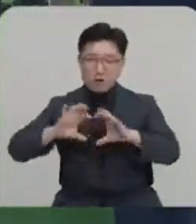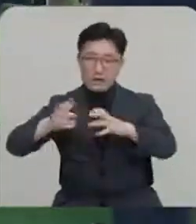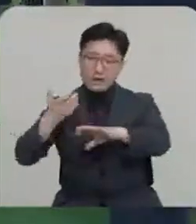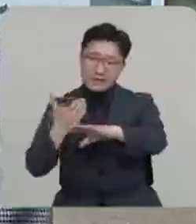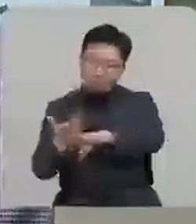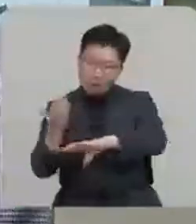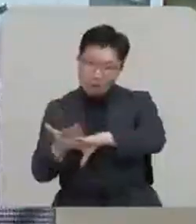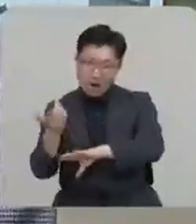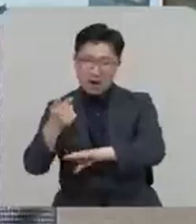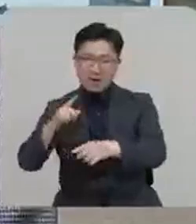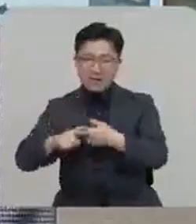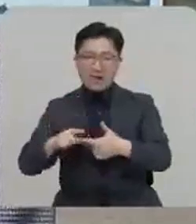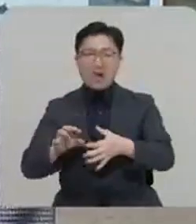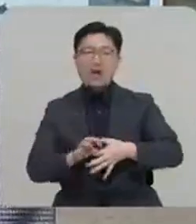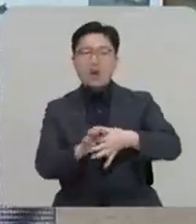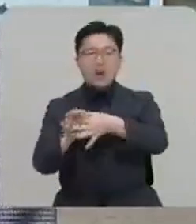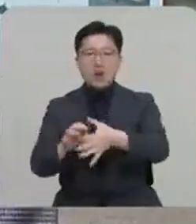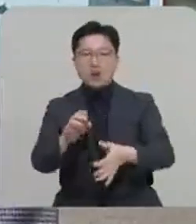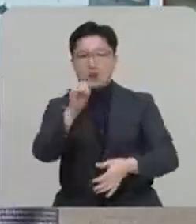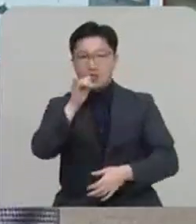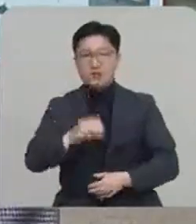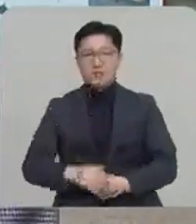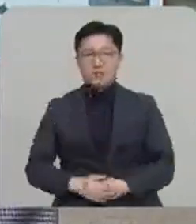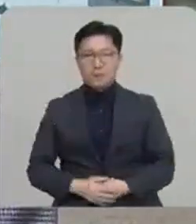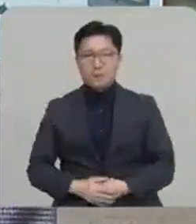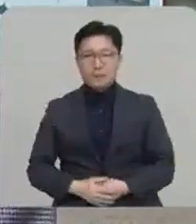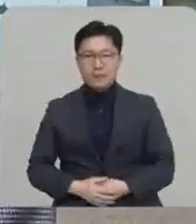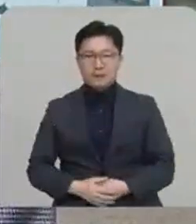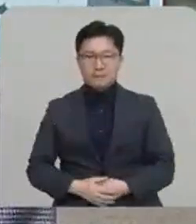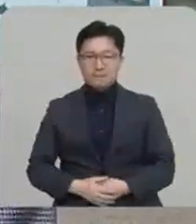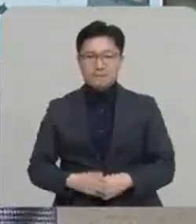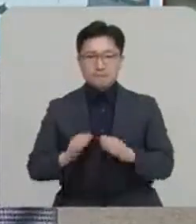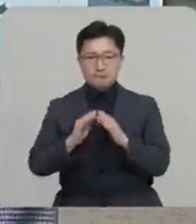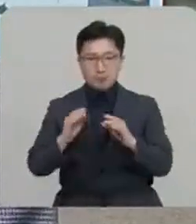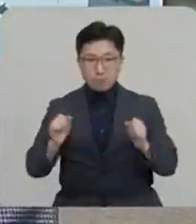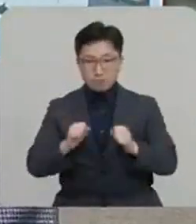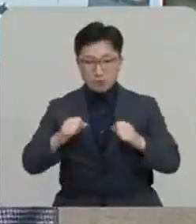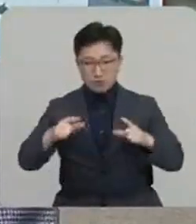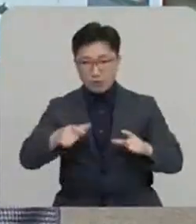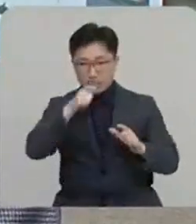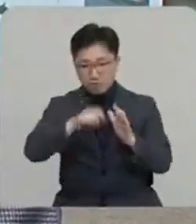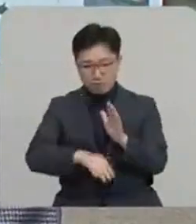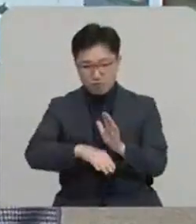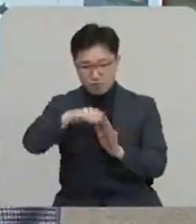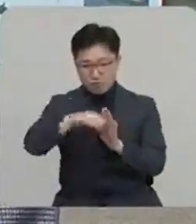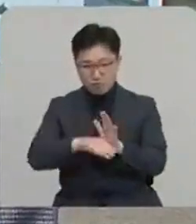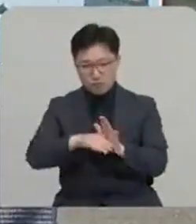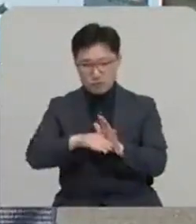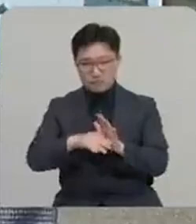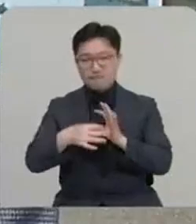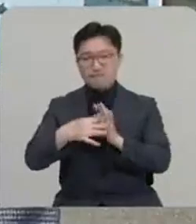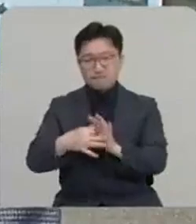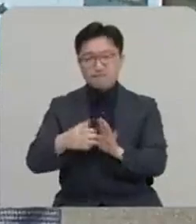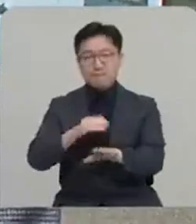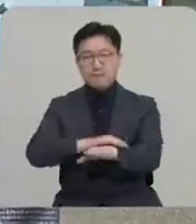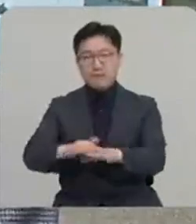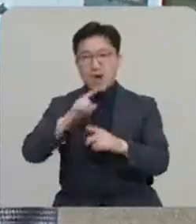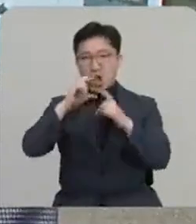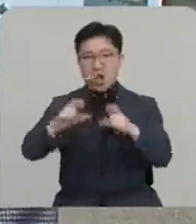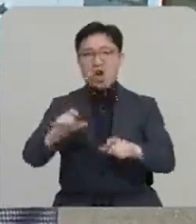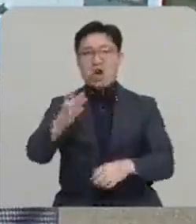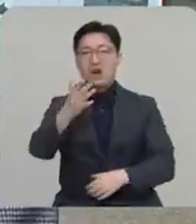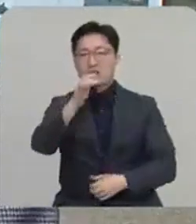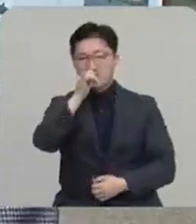지원합니다. 제1호 전북은 이제 침수 안전 진흥 시설로 지정이